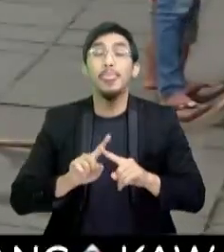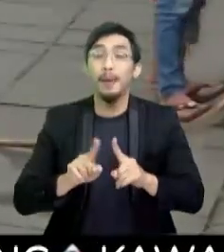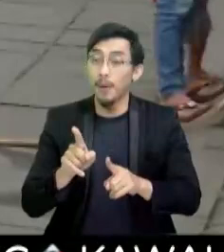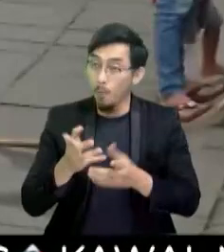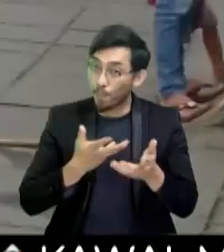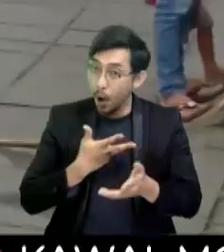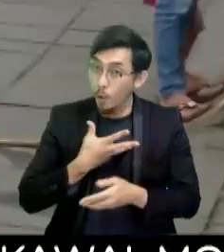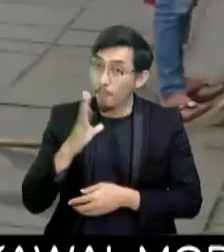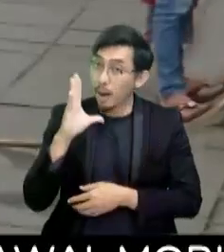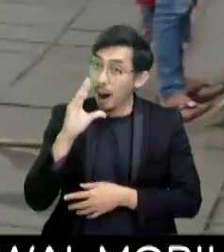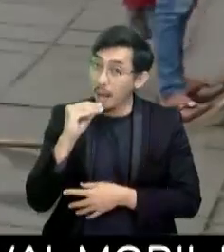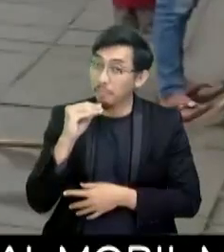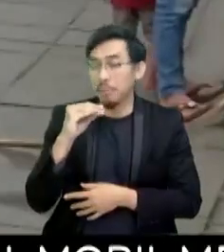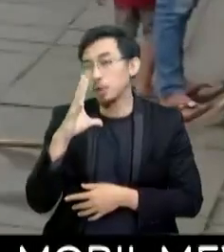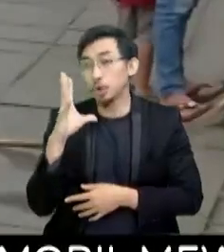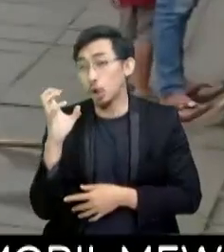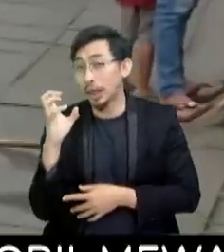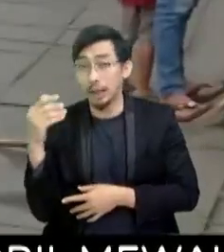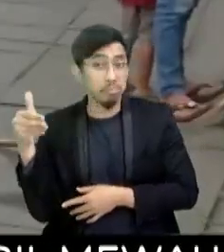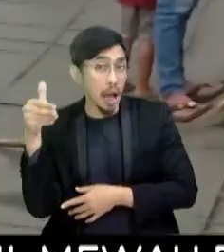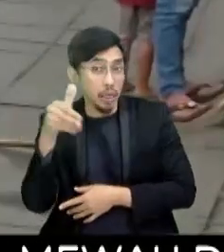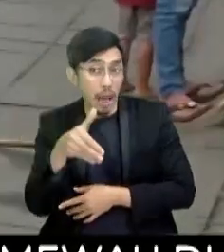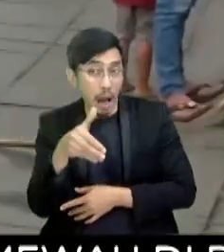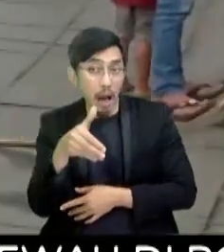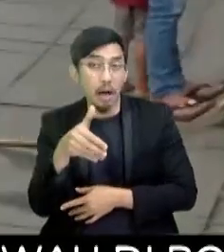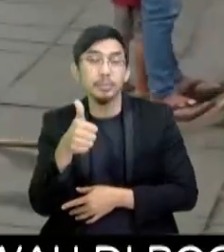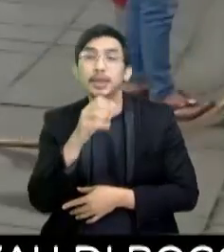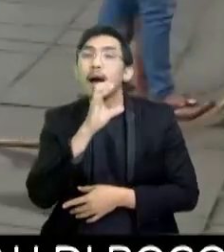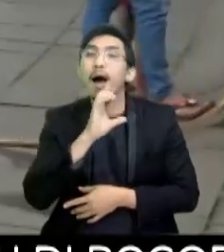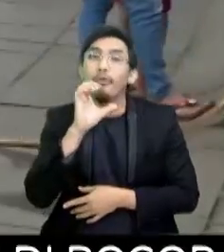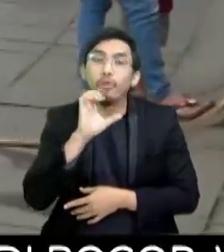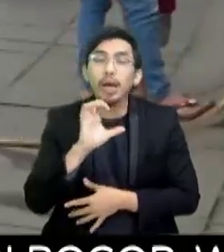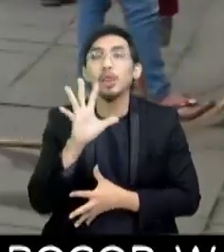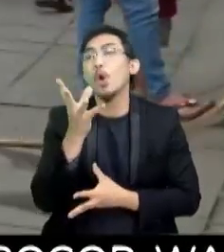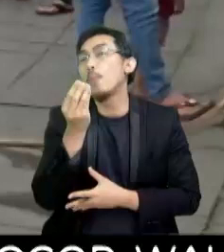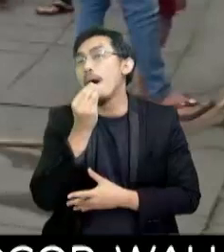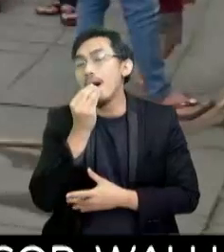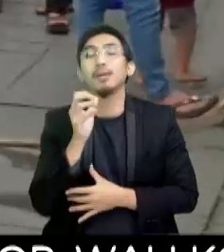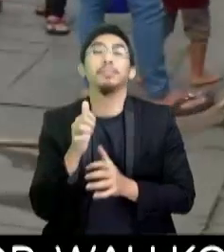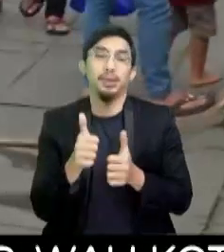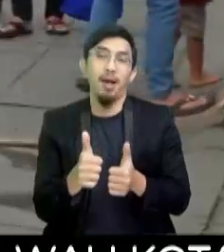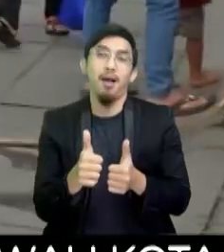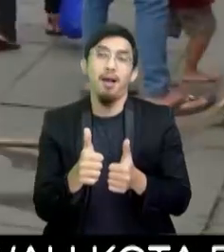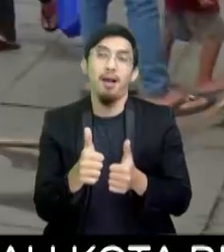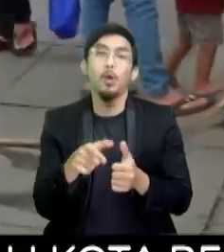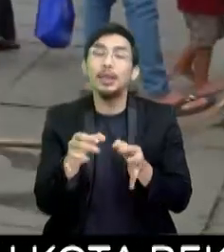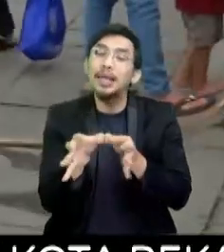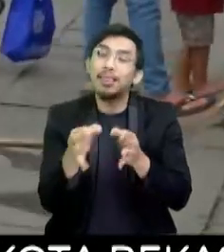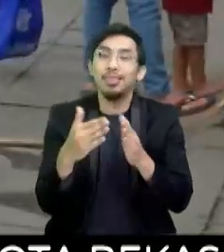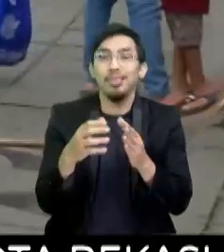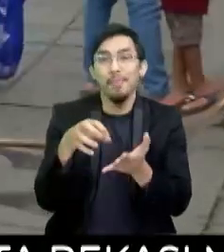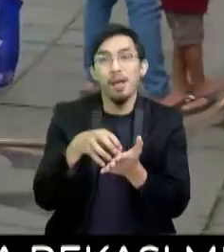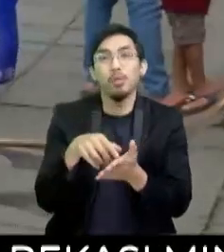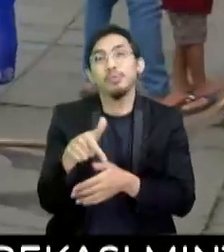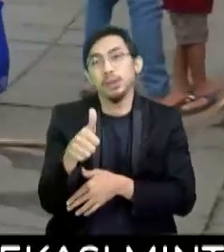museum dan kafe atau restoran yang berada di kawasan wisata Kota Tua dengan kapasitas